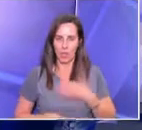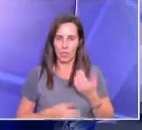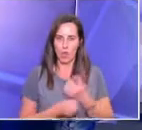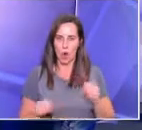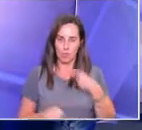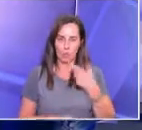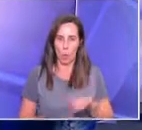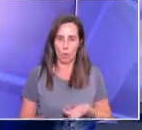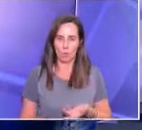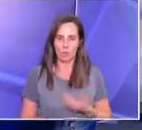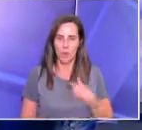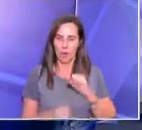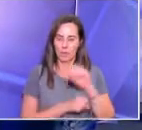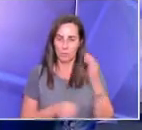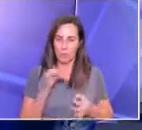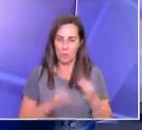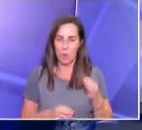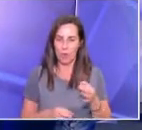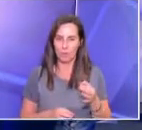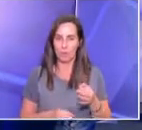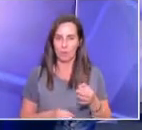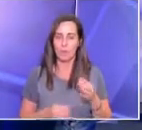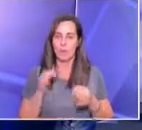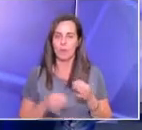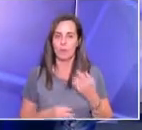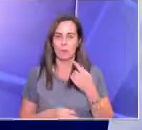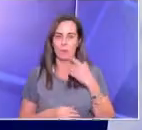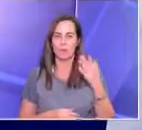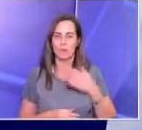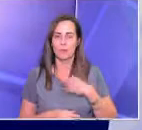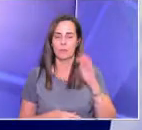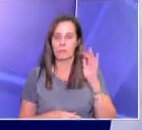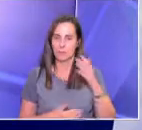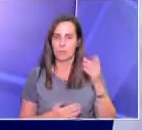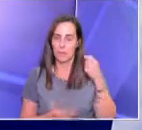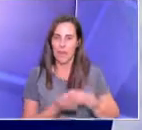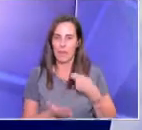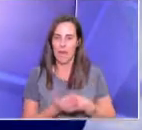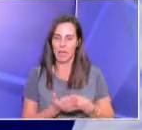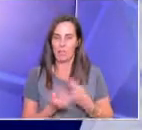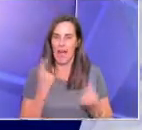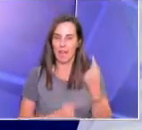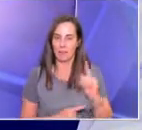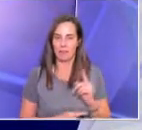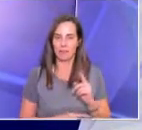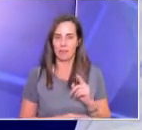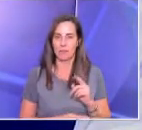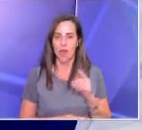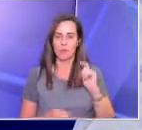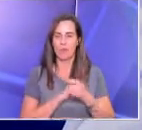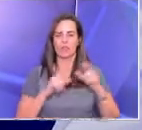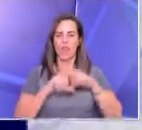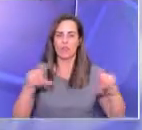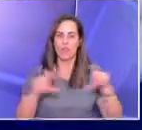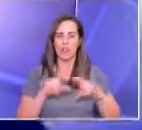הלך לבית ספר? לא, עתרתי לבית המשפט, ובית המשפט באופן מאוד חריג נתן צו עשה נגד ישראל זינגר, וכנס אותו בעשרה. מאוד חריג. אז הוא התחכם והחליף את